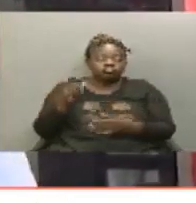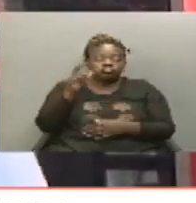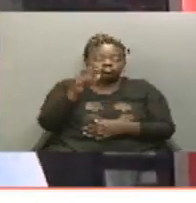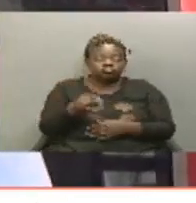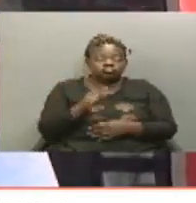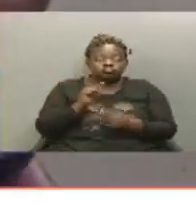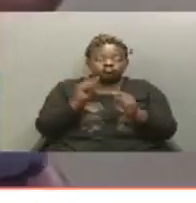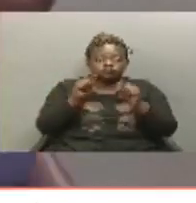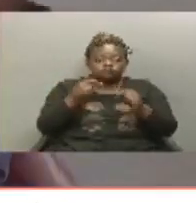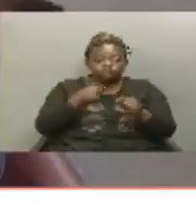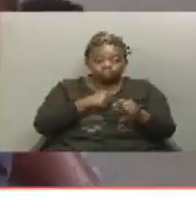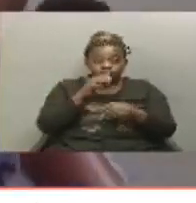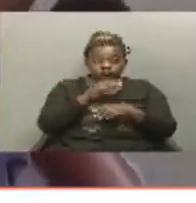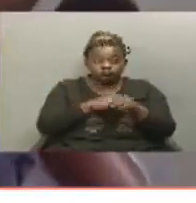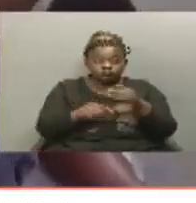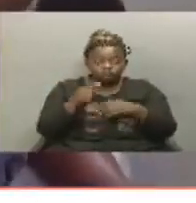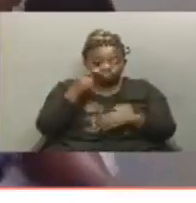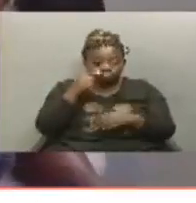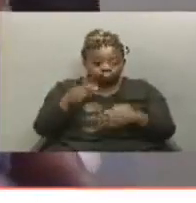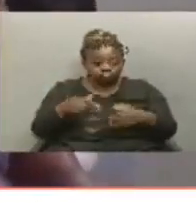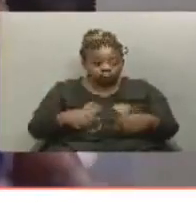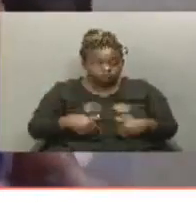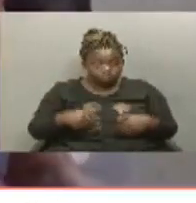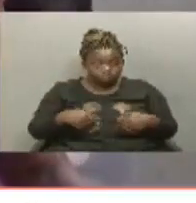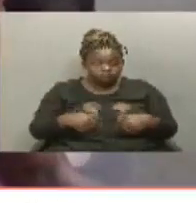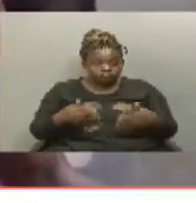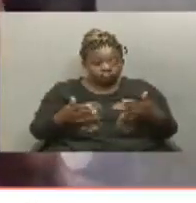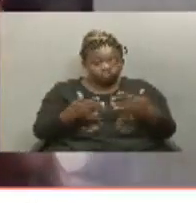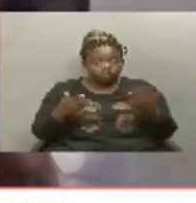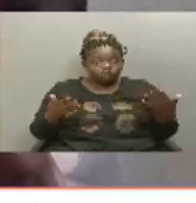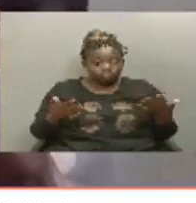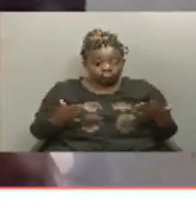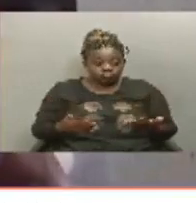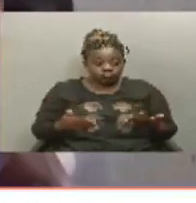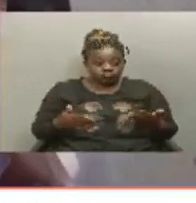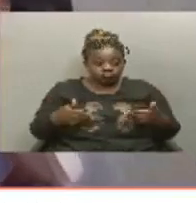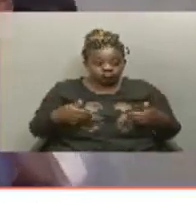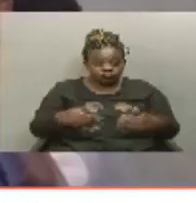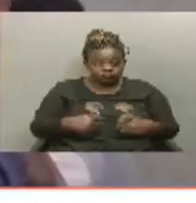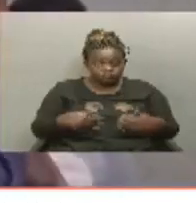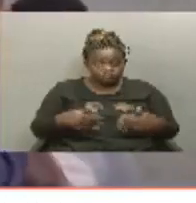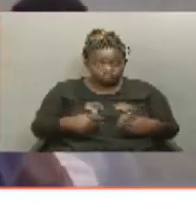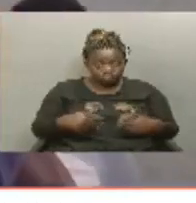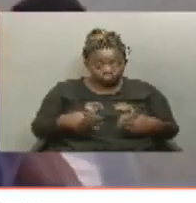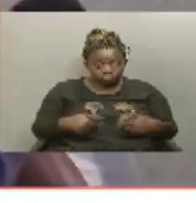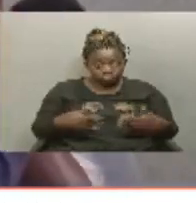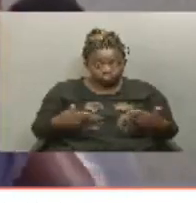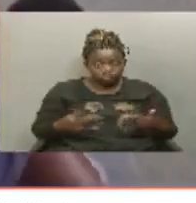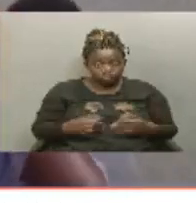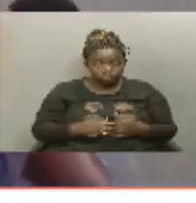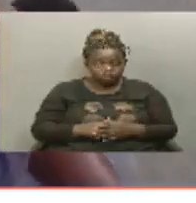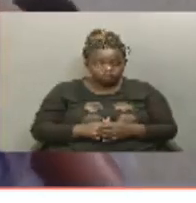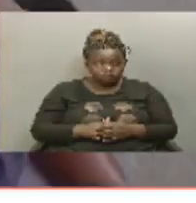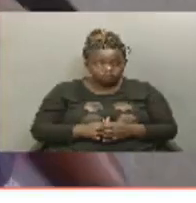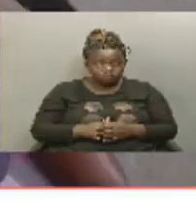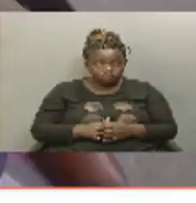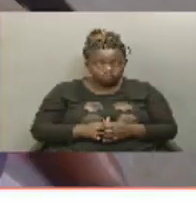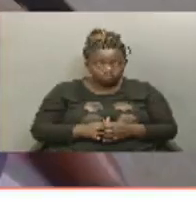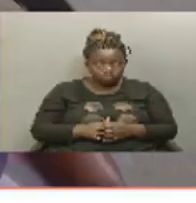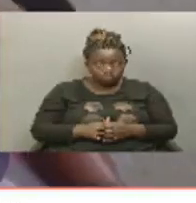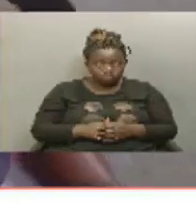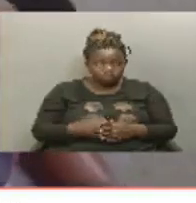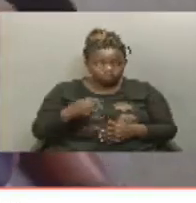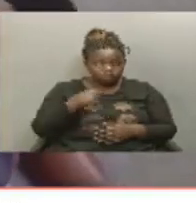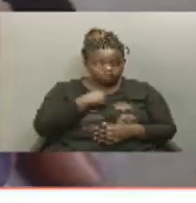ajjawo nesimulabangako. Nvuuka mutalabika alina okuba nga asinga n'omukazi oyo obuto. Very young. Ali very very young.